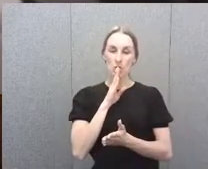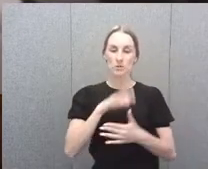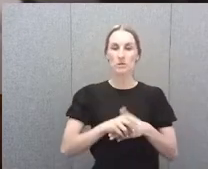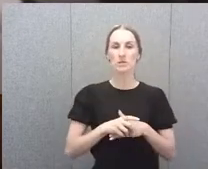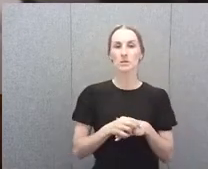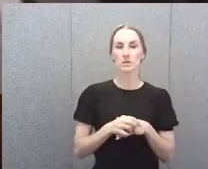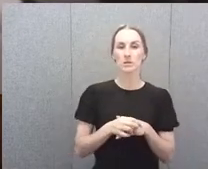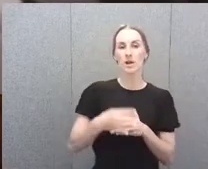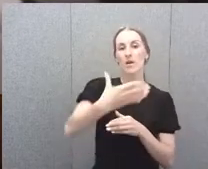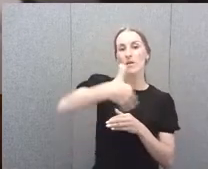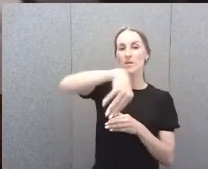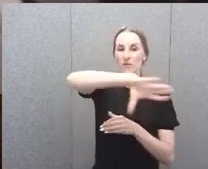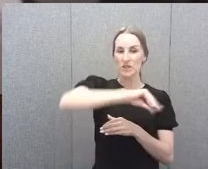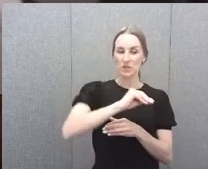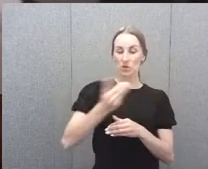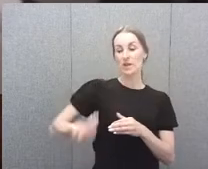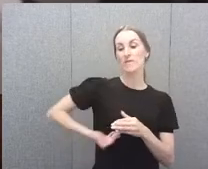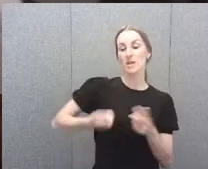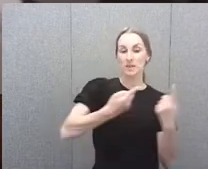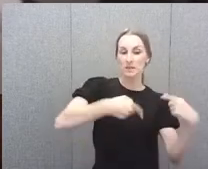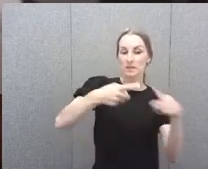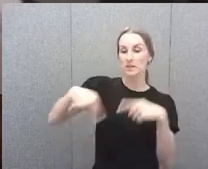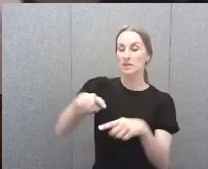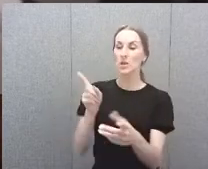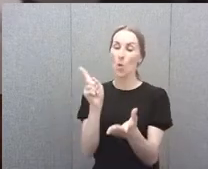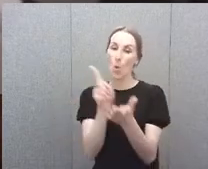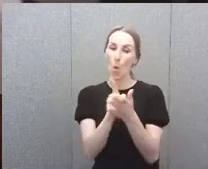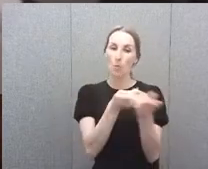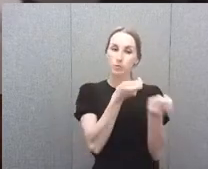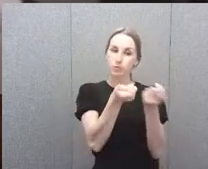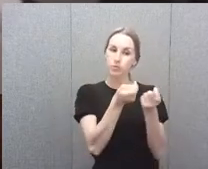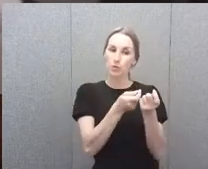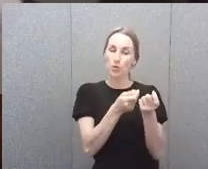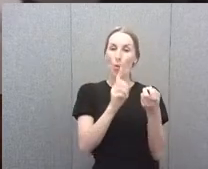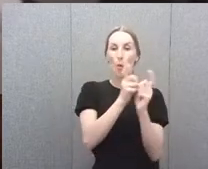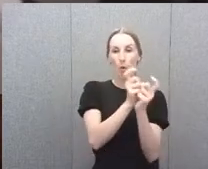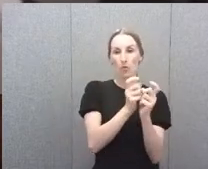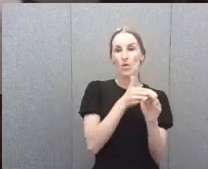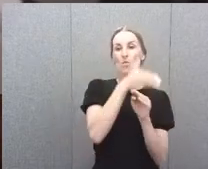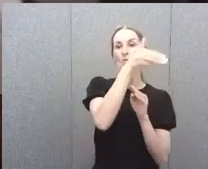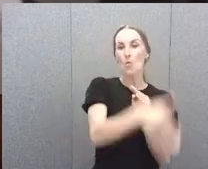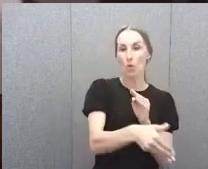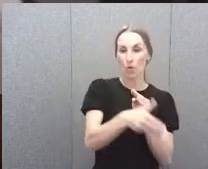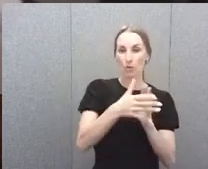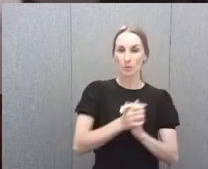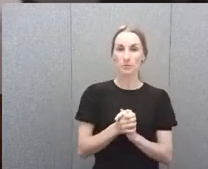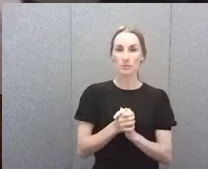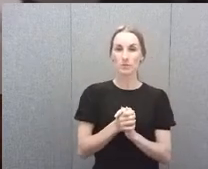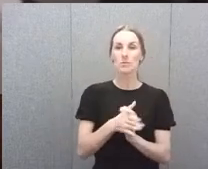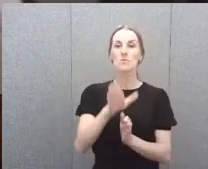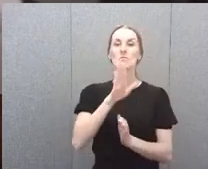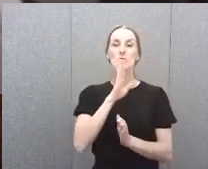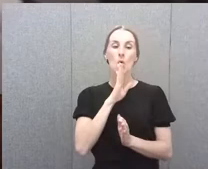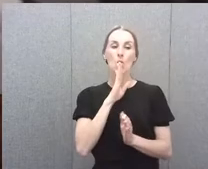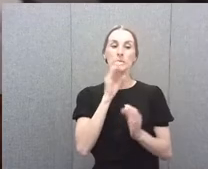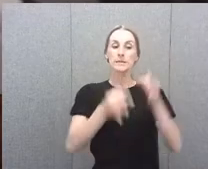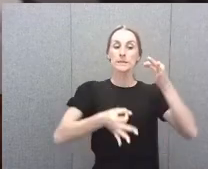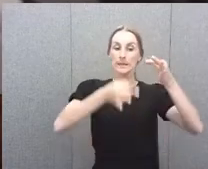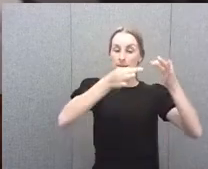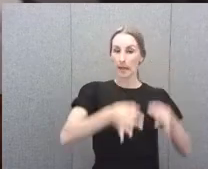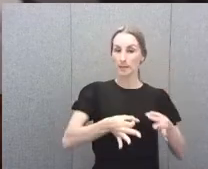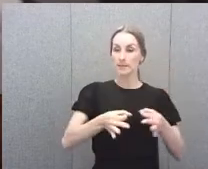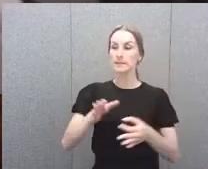устойчивы, поскольку в них отражаются все области жизни, которые определены после завершения конфликта. Право женщин и гендерное